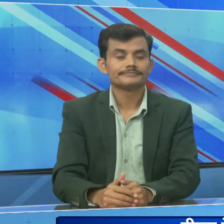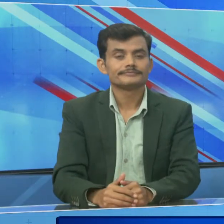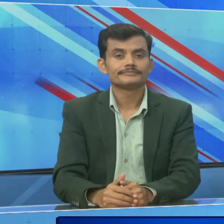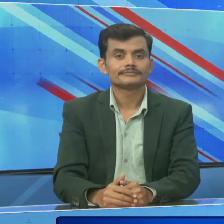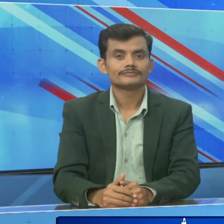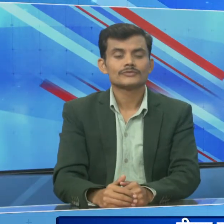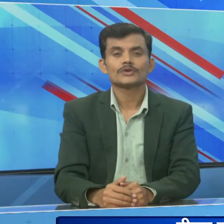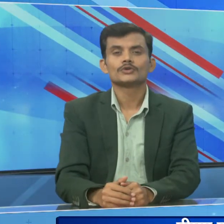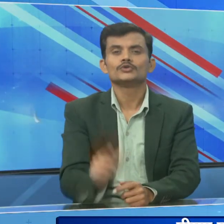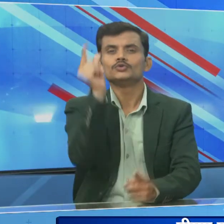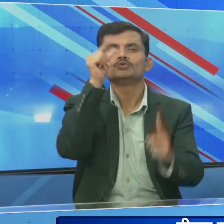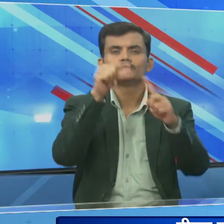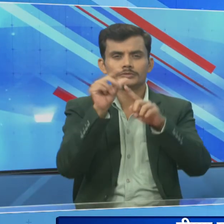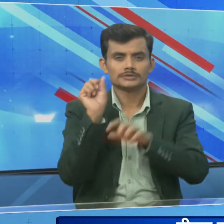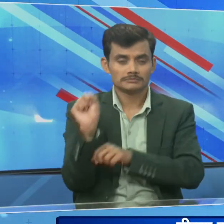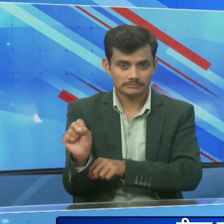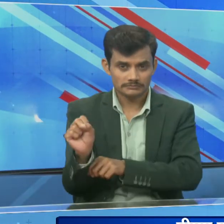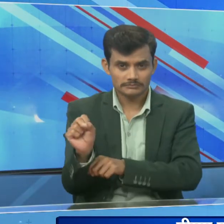यूपी में